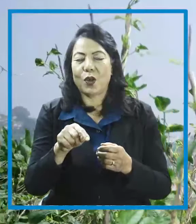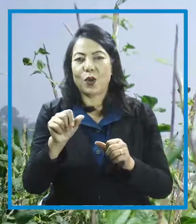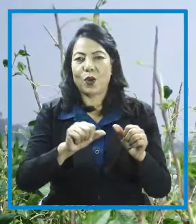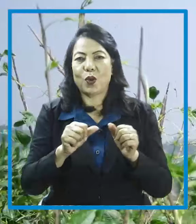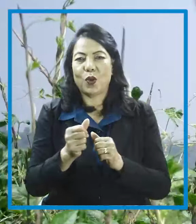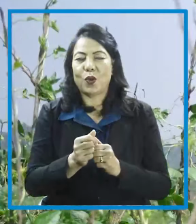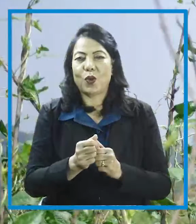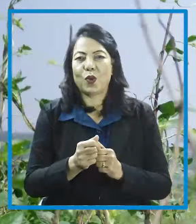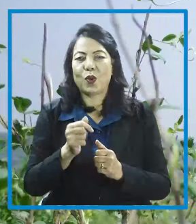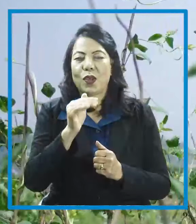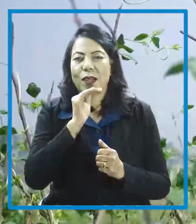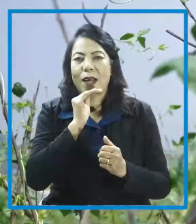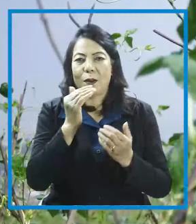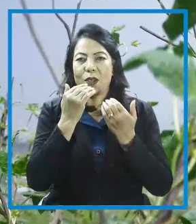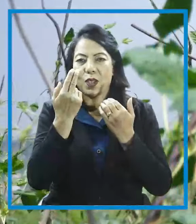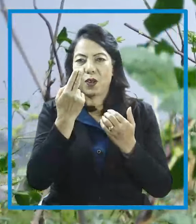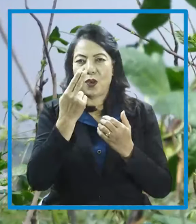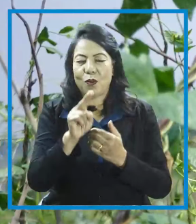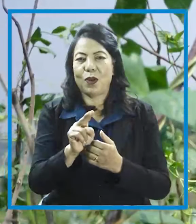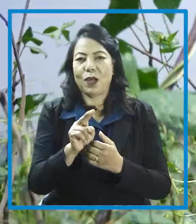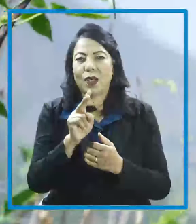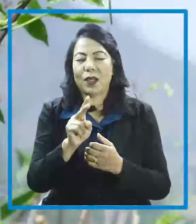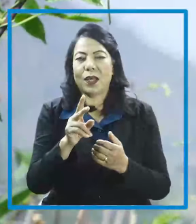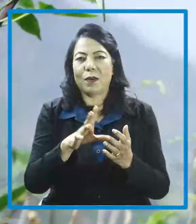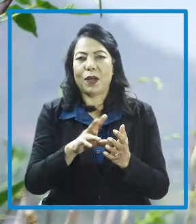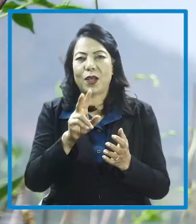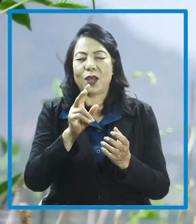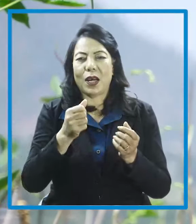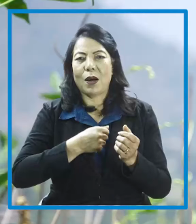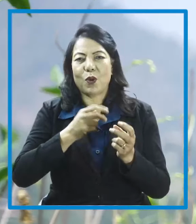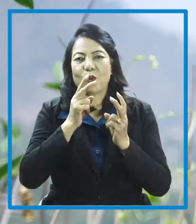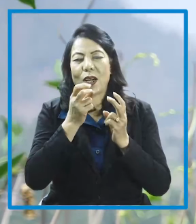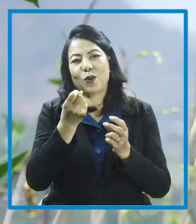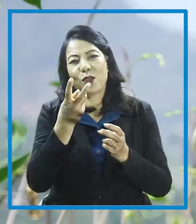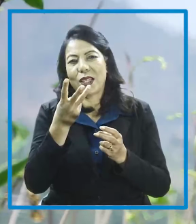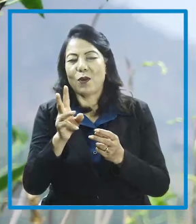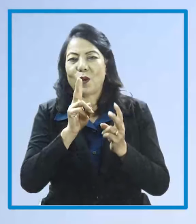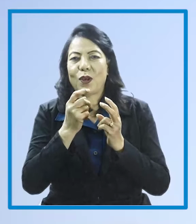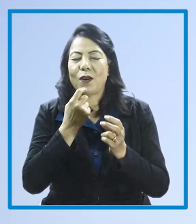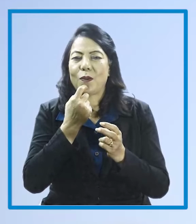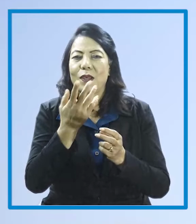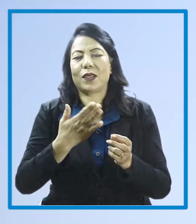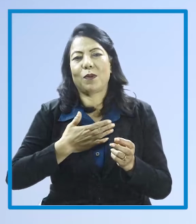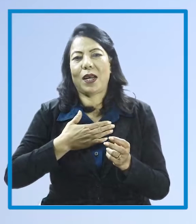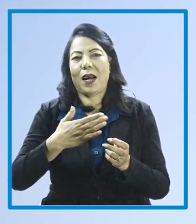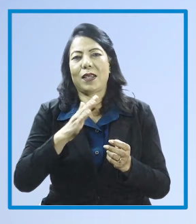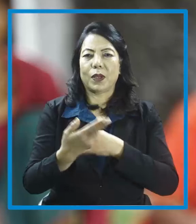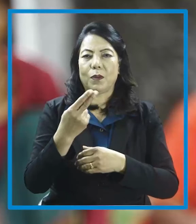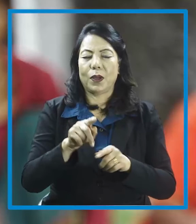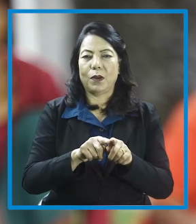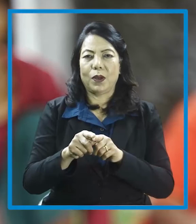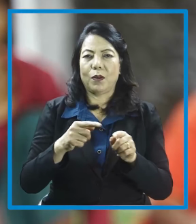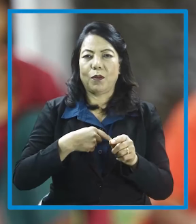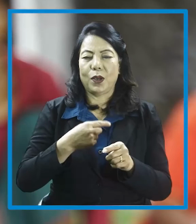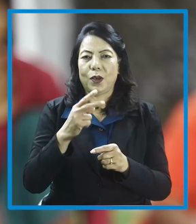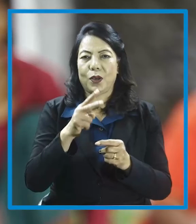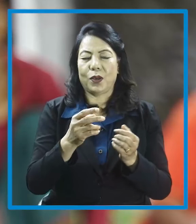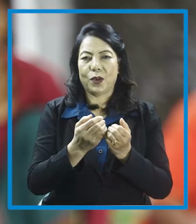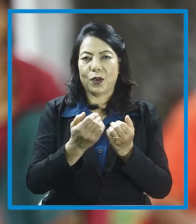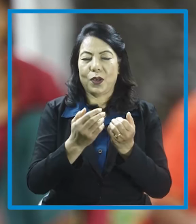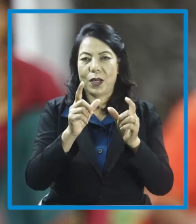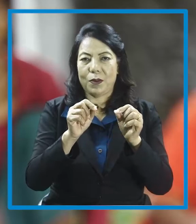यो रिम्स नेपालले तालिम दिनुभयो त्यहाँदेखि जस दुई चार कुरा मनिराख्न सक्छु भन्ने जस मनमा आँट चाहिँ छ सर म अपाङ्ग भए